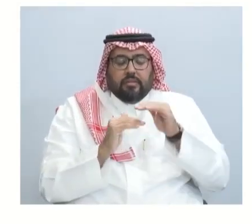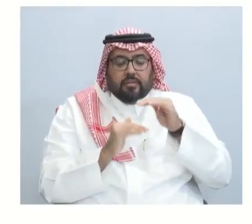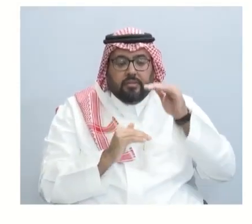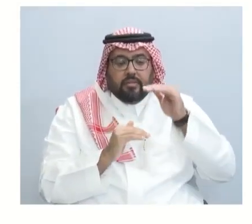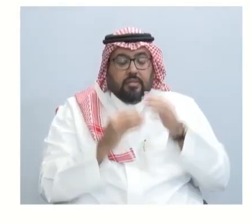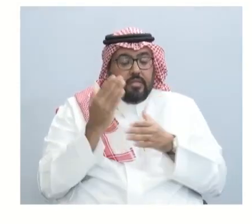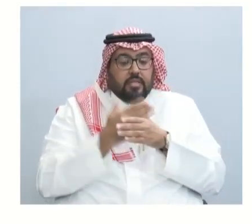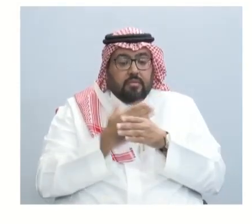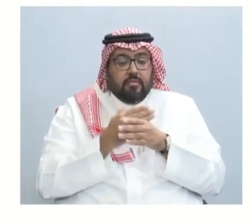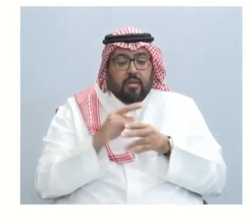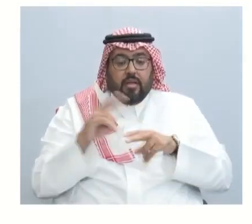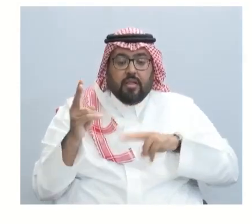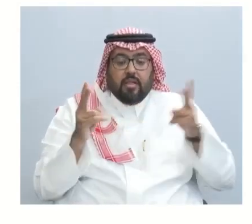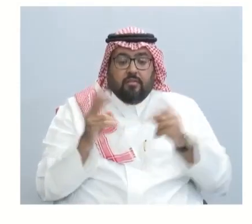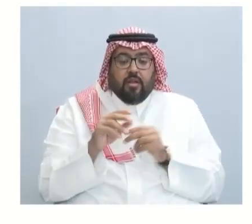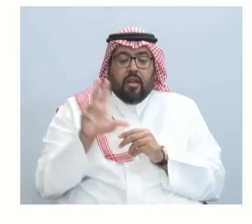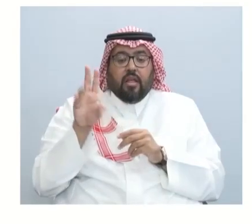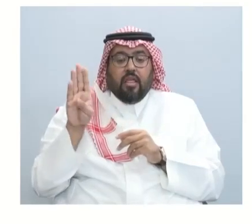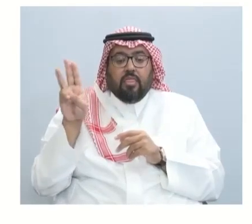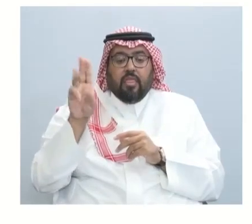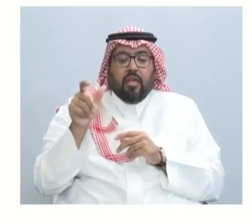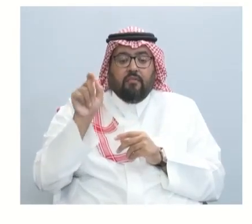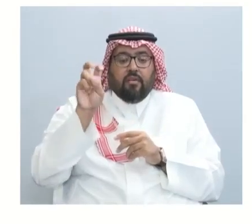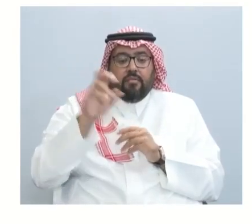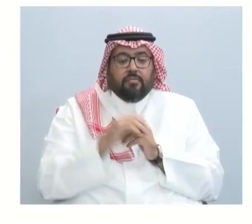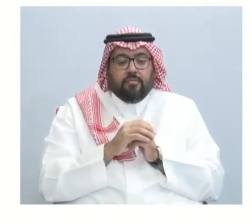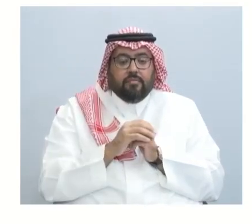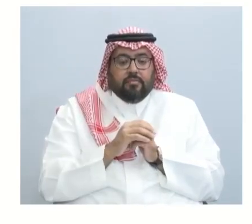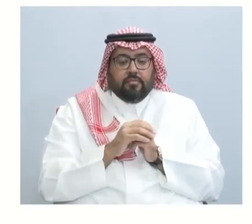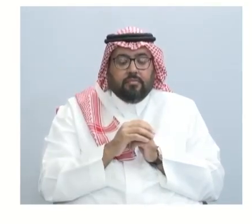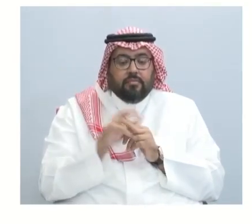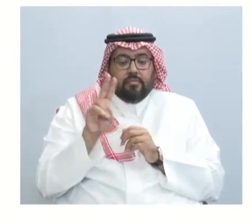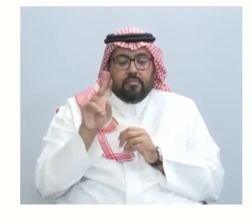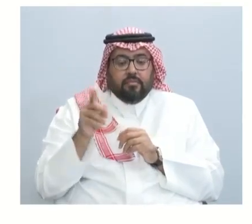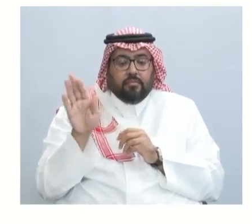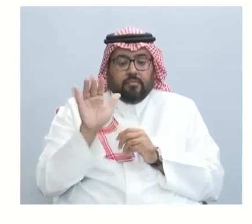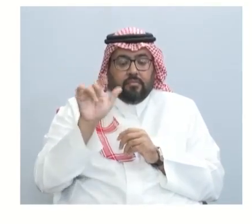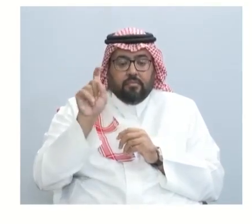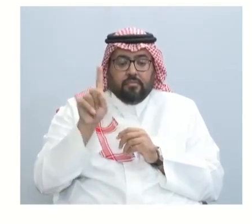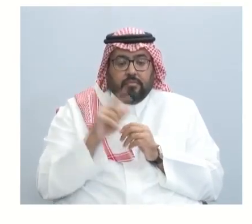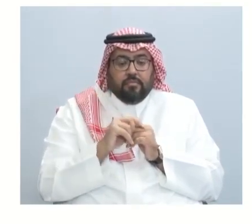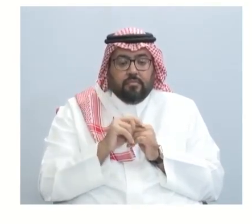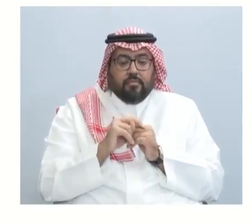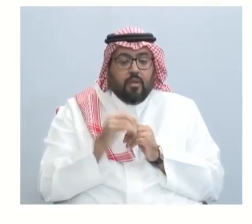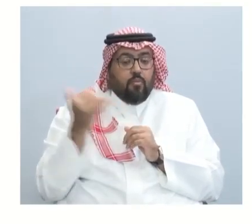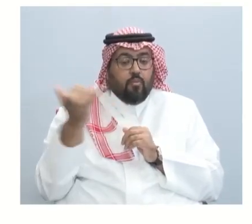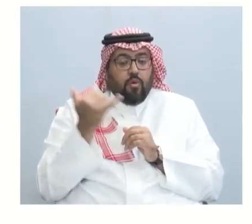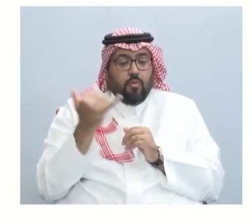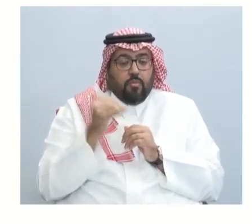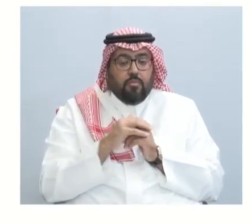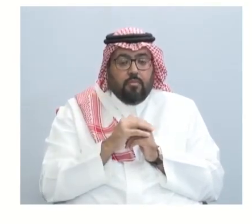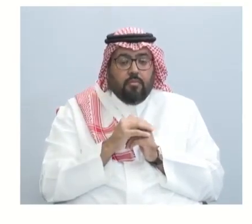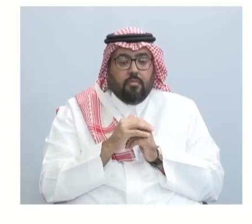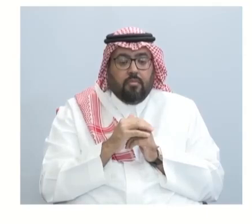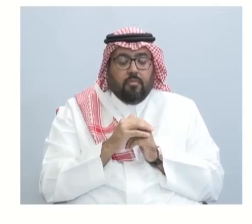بسبب اختلاف الكثافه اذا عمليه الترسيب تعتمد اعتمادا هاما على